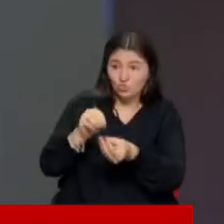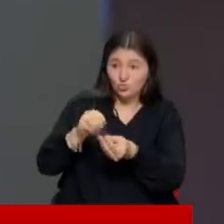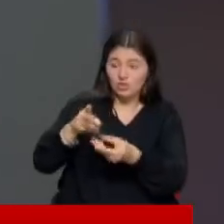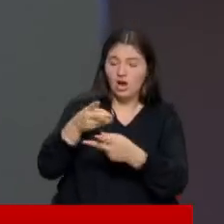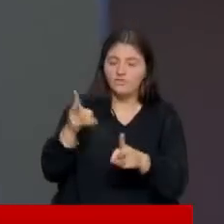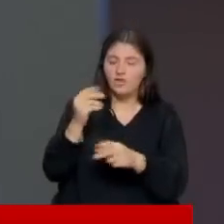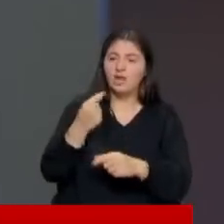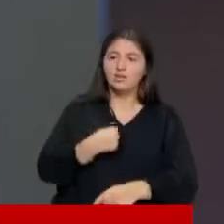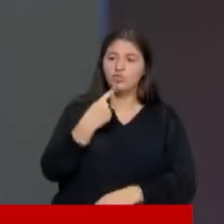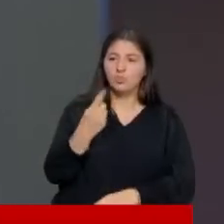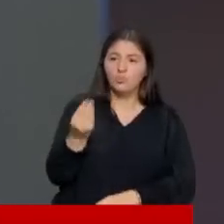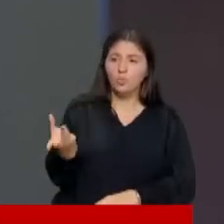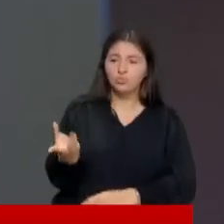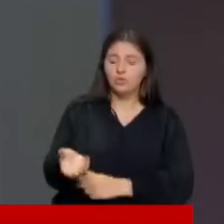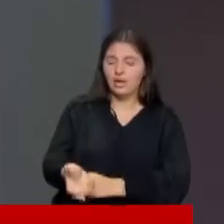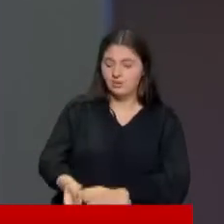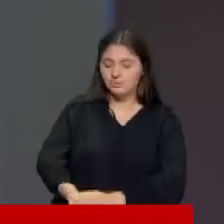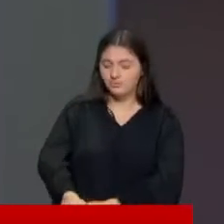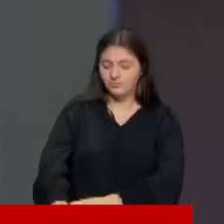niyetini ortaya koydu